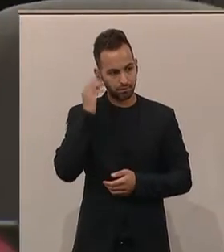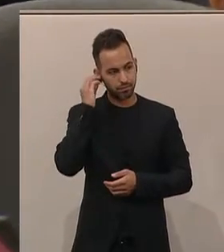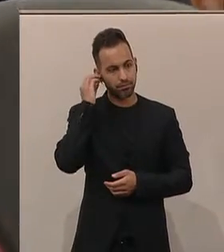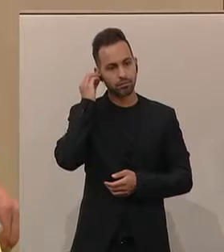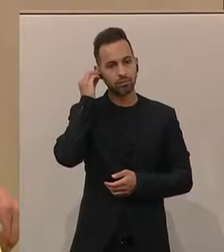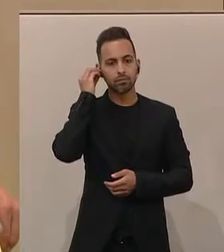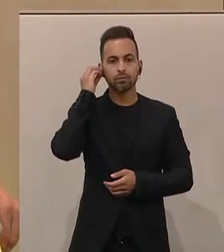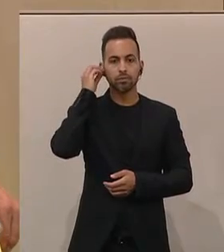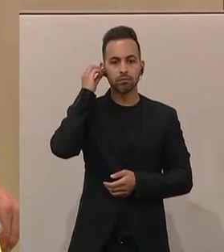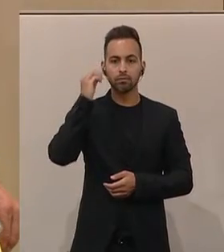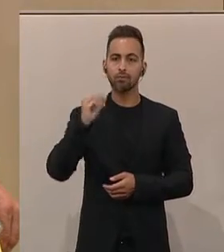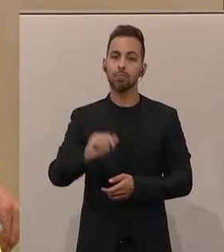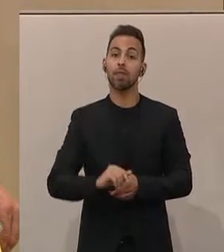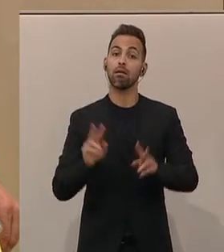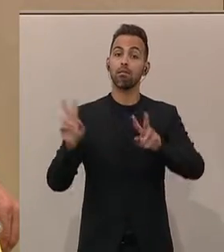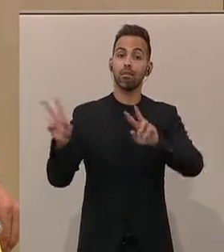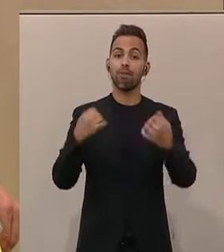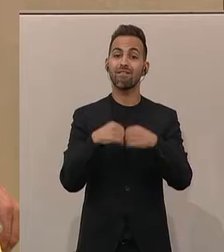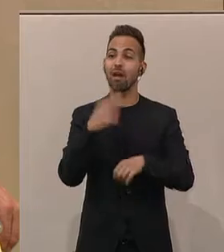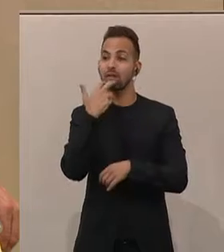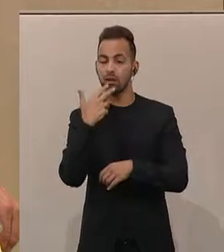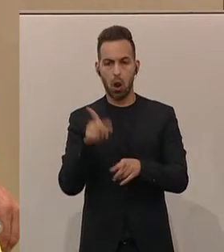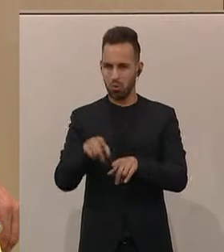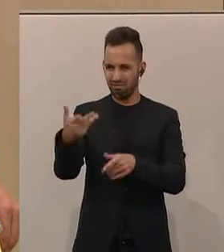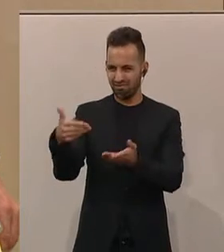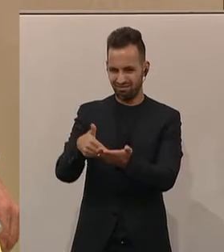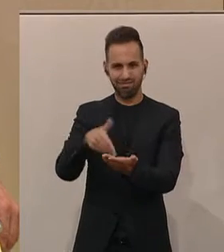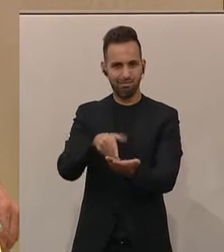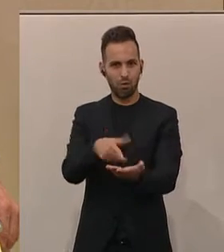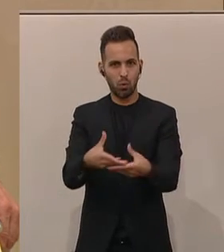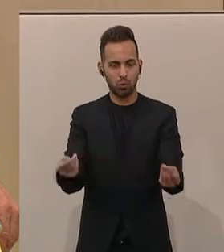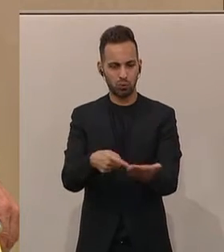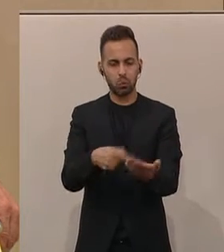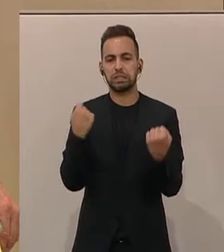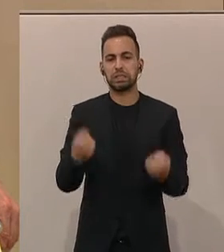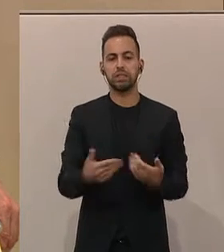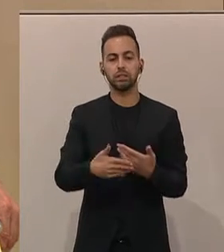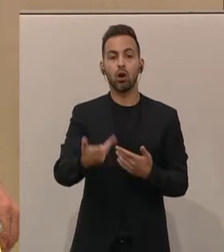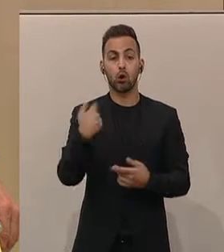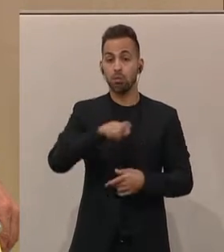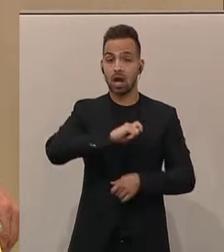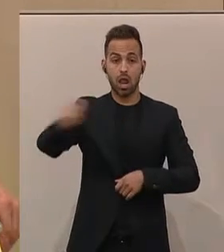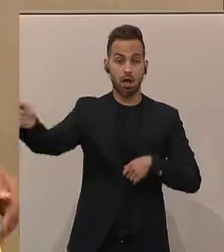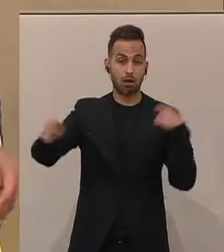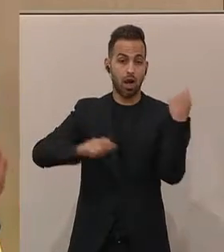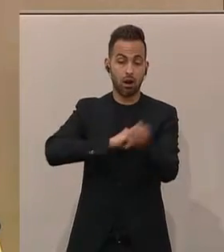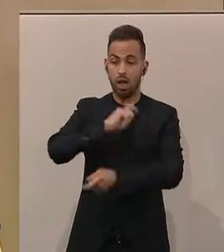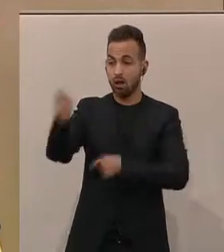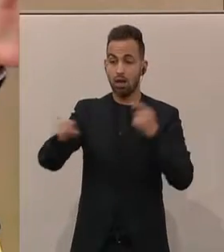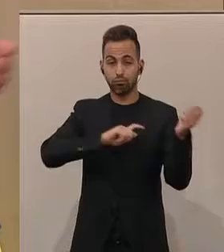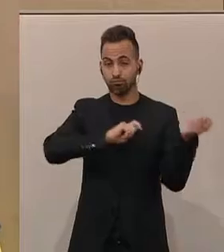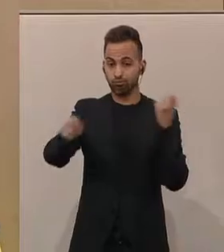Es wird natürlich auch beim Thema Freiwilligkeit und wie Sie es gelöst haben, damit zu rechnen sein, dass eine Klagsflut kommt, dass über